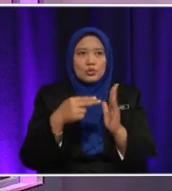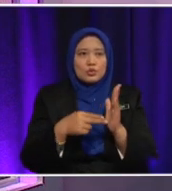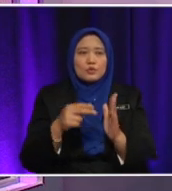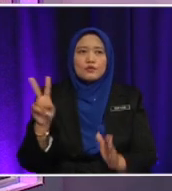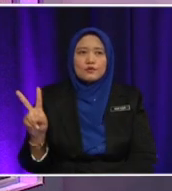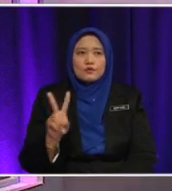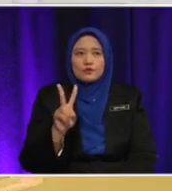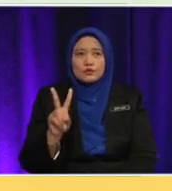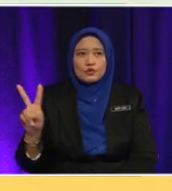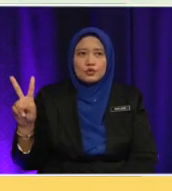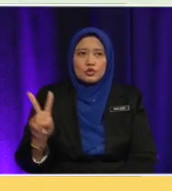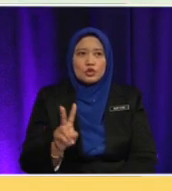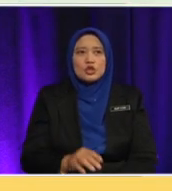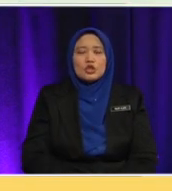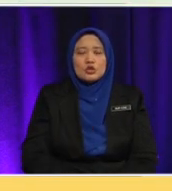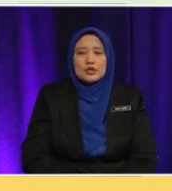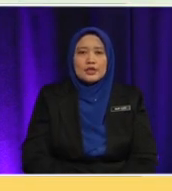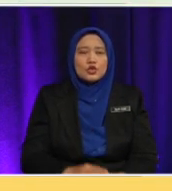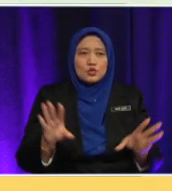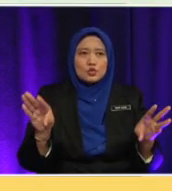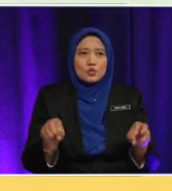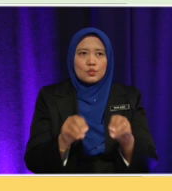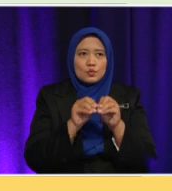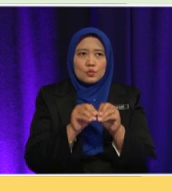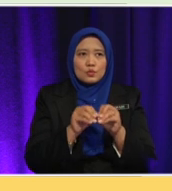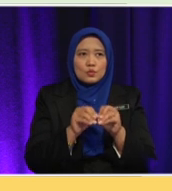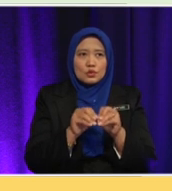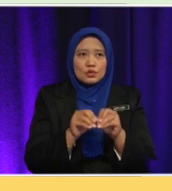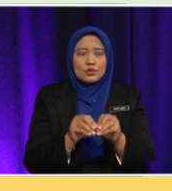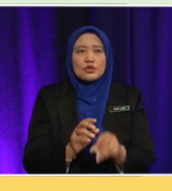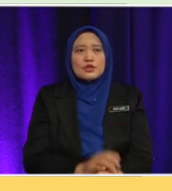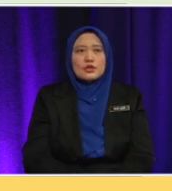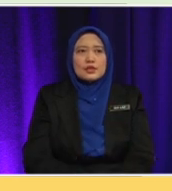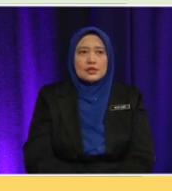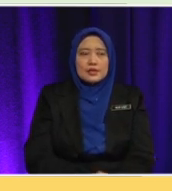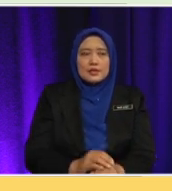jumlah ajibra buatan bakalan dan potensi